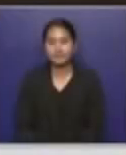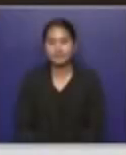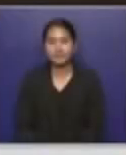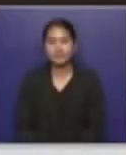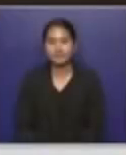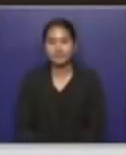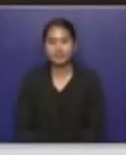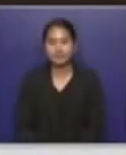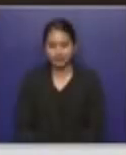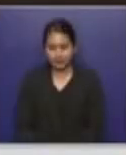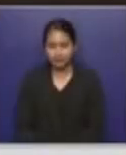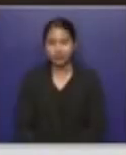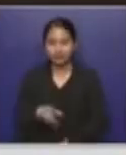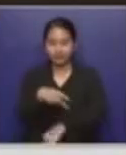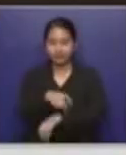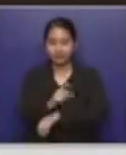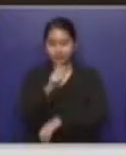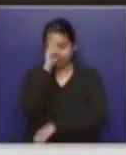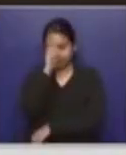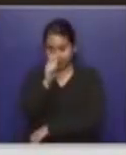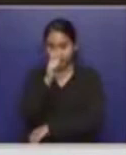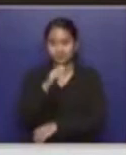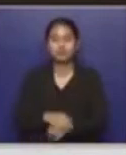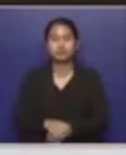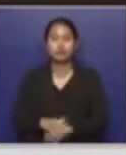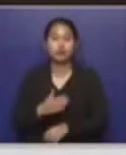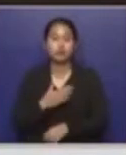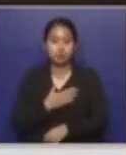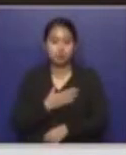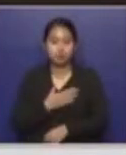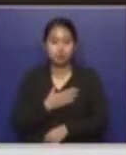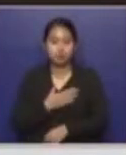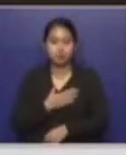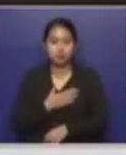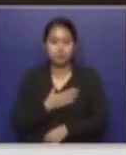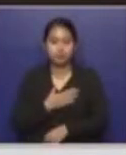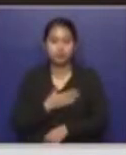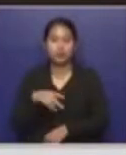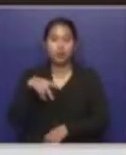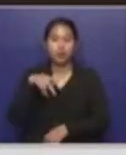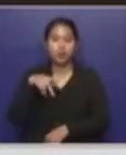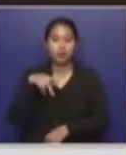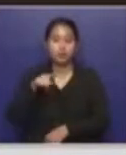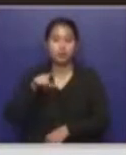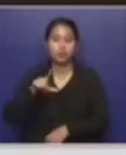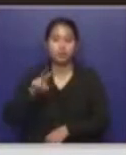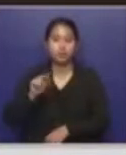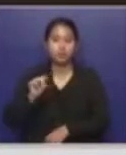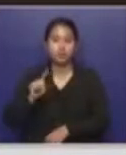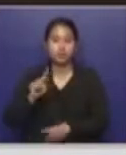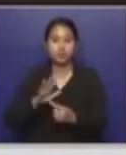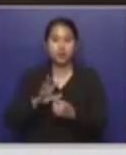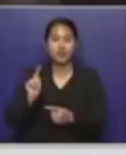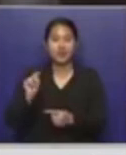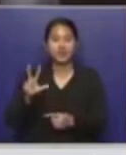กราบเรียนท่านประธานสภาผู้แทนราษฎรที่เคารพกระผมพลณัฐศรีอินสุดผู้แทนราษฎรของพี่น้องประชาชนจังหวัดนนทบุ